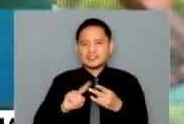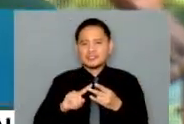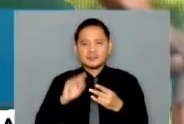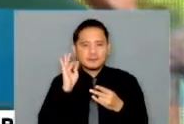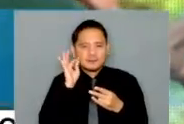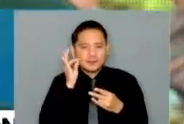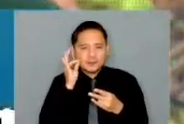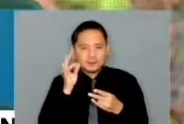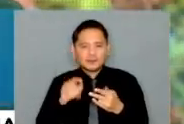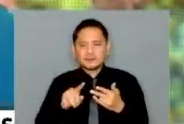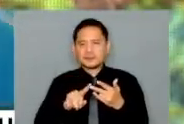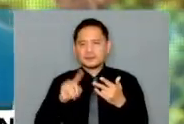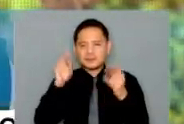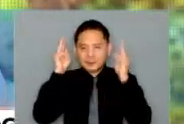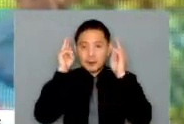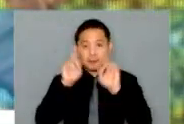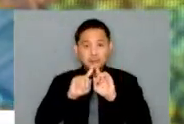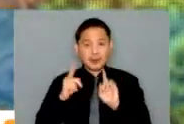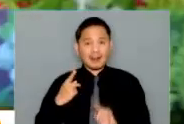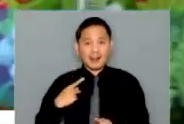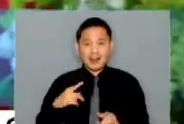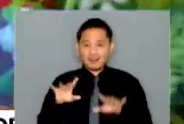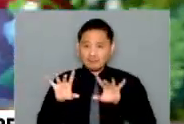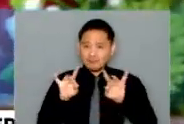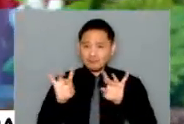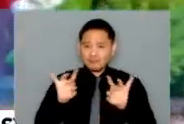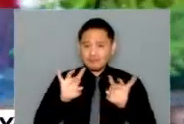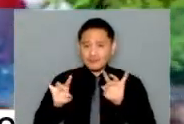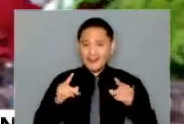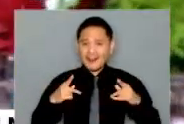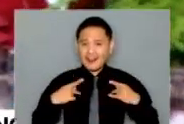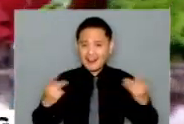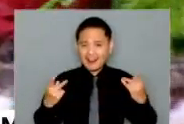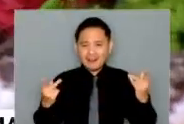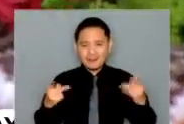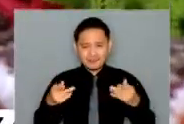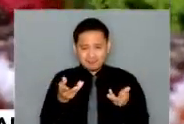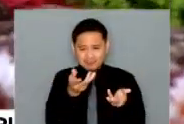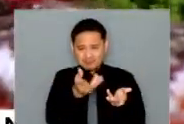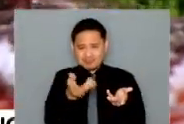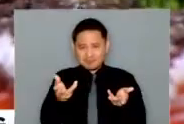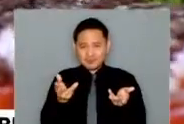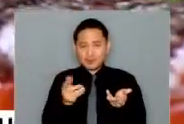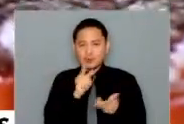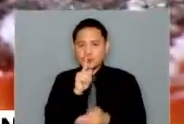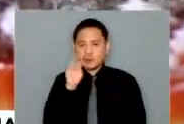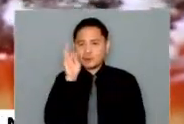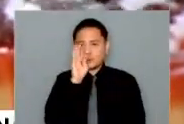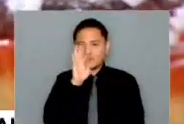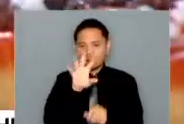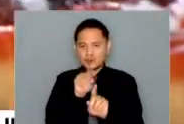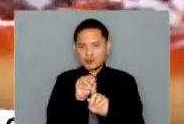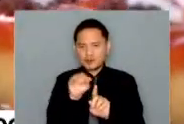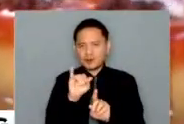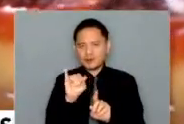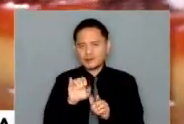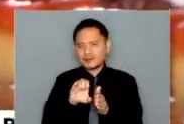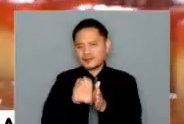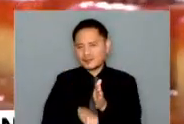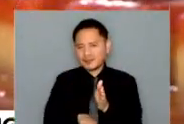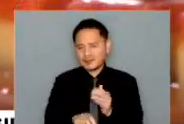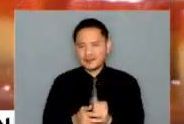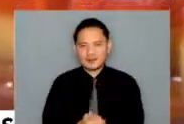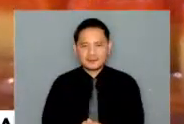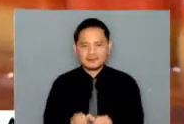naman, kakanin version. So, bukod sa Very Pinoy, abot kaya rin at interesting pa. So, grazing table, but make